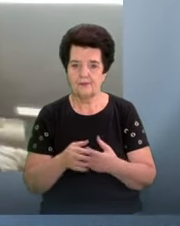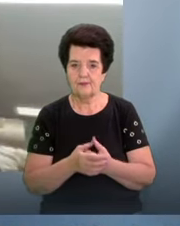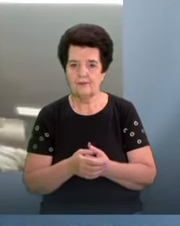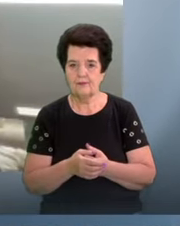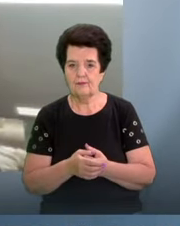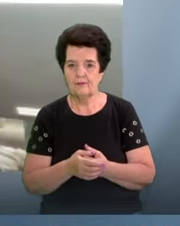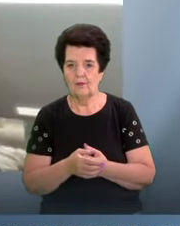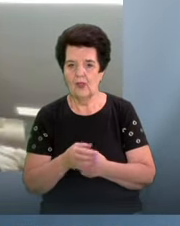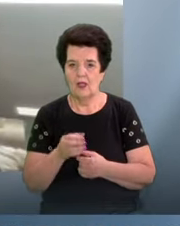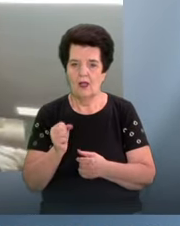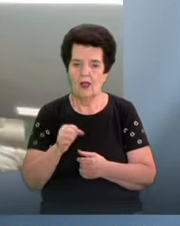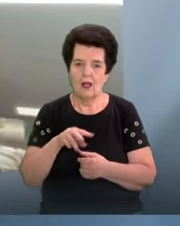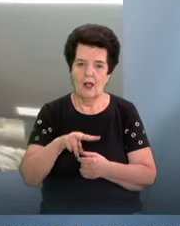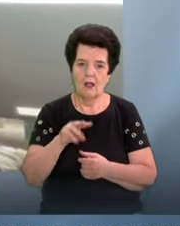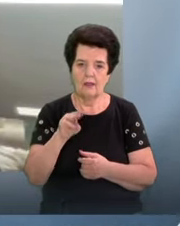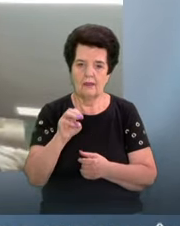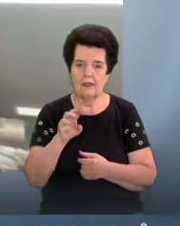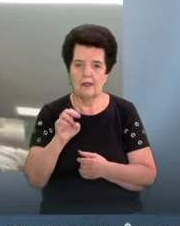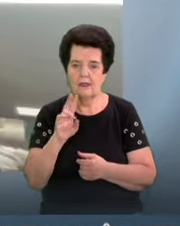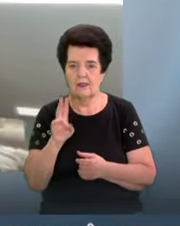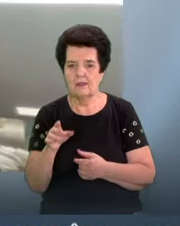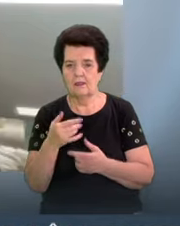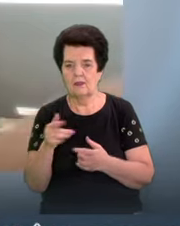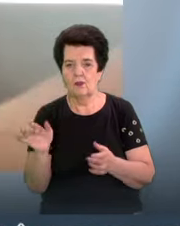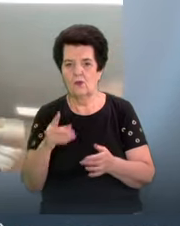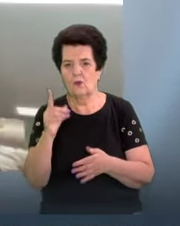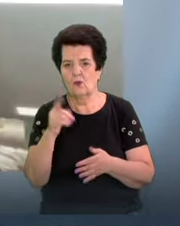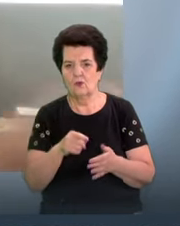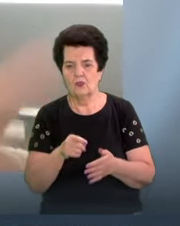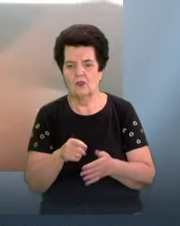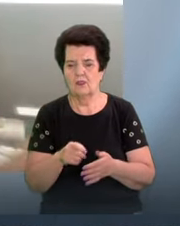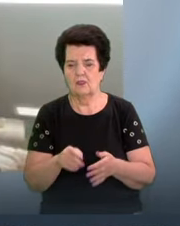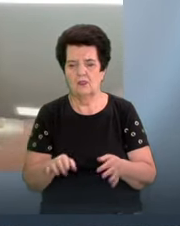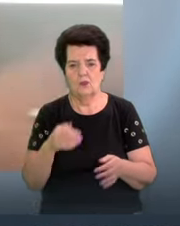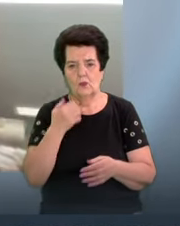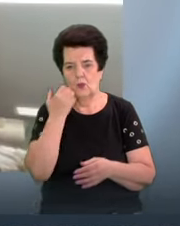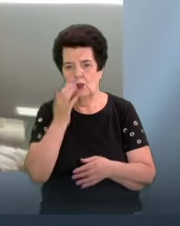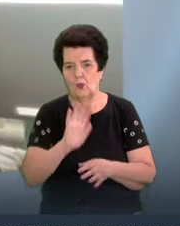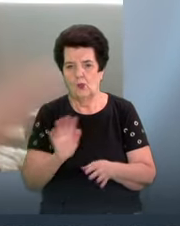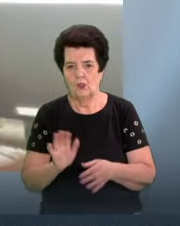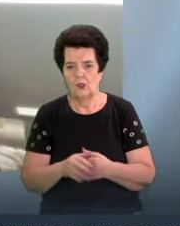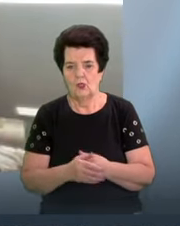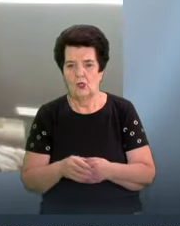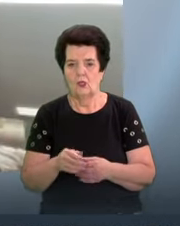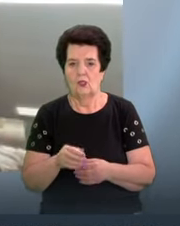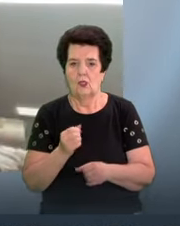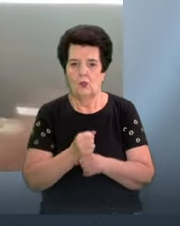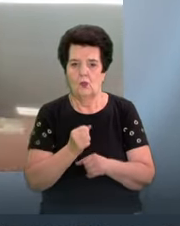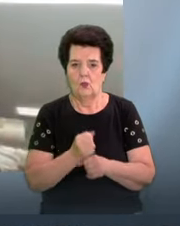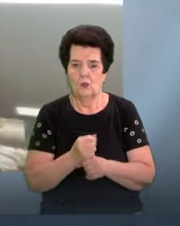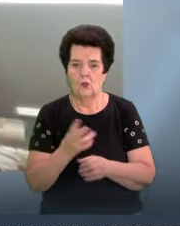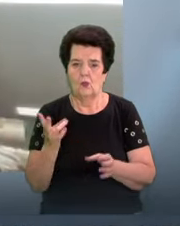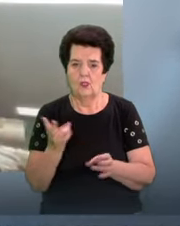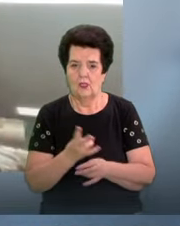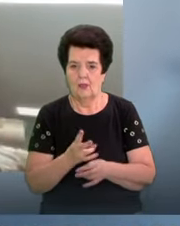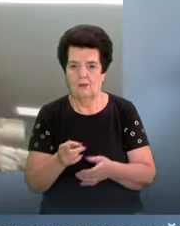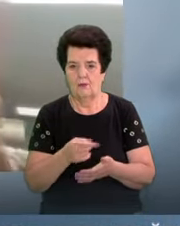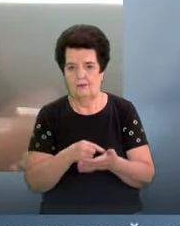sau oltenesc. Nu e nicio rușine să vorbești cu accent. Însă anumite lucruri trebuie puțin fixate, pentru că